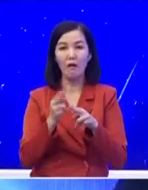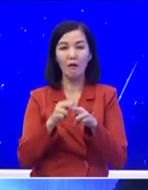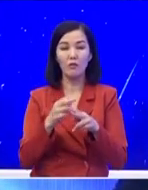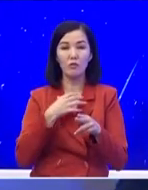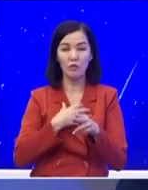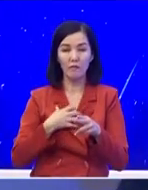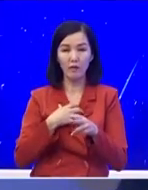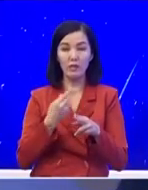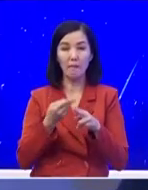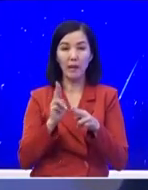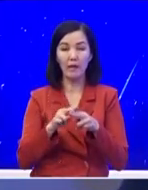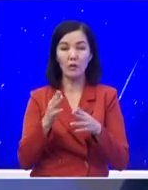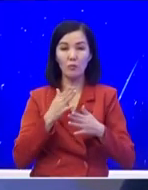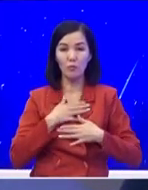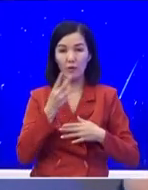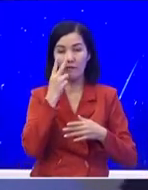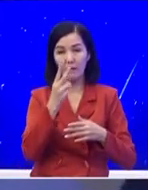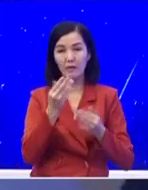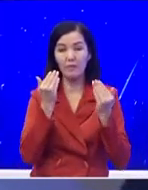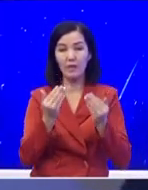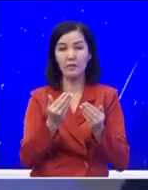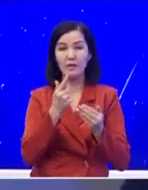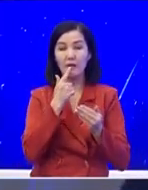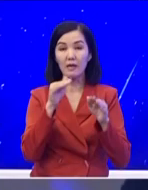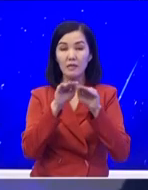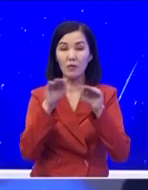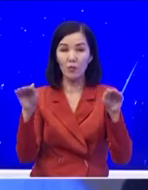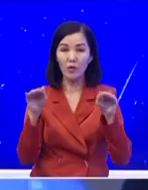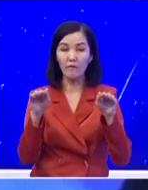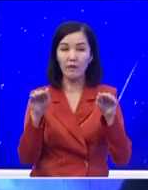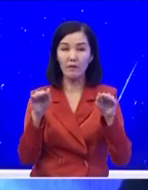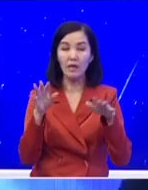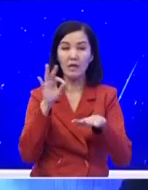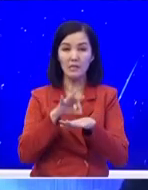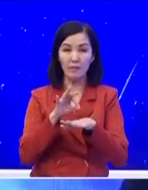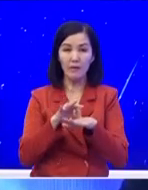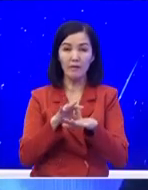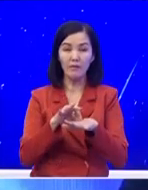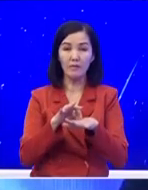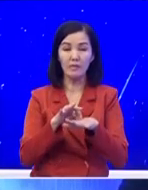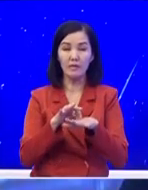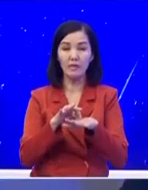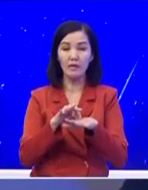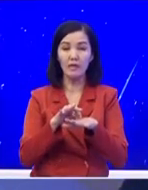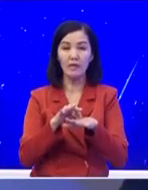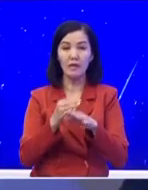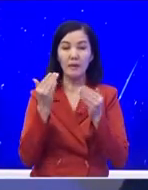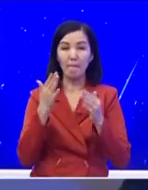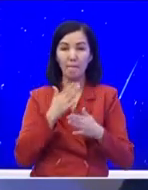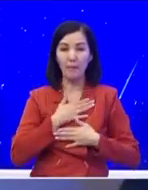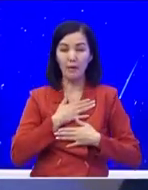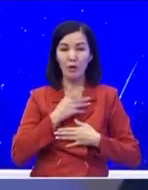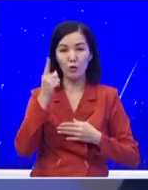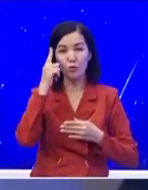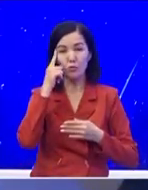важно. Поэтому мы видим, что сейчас, когда красный уровень, значит, заболеваемости идет, мы считаем,